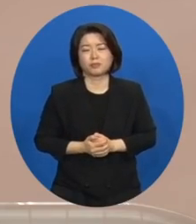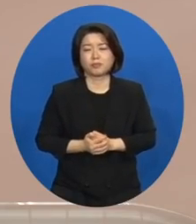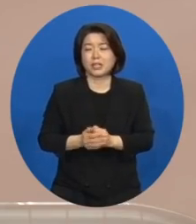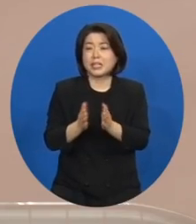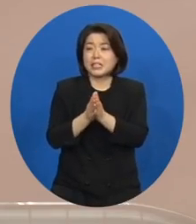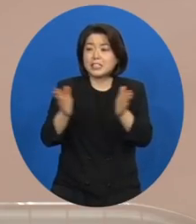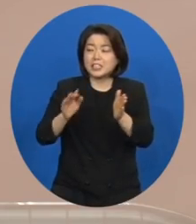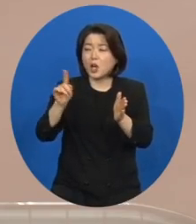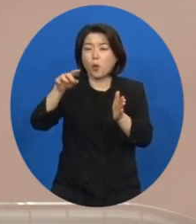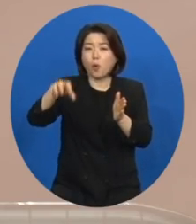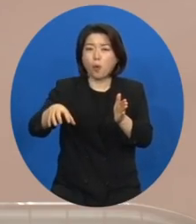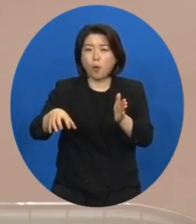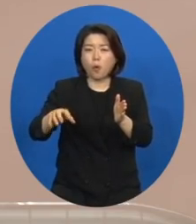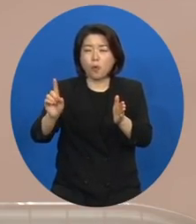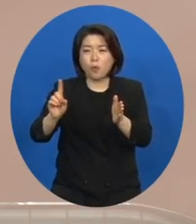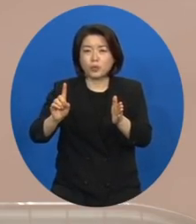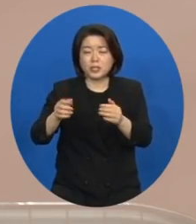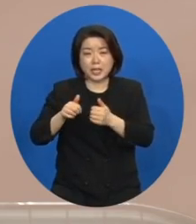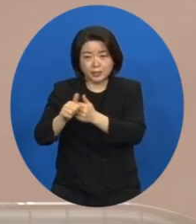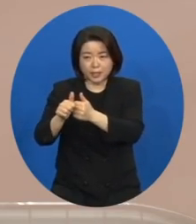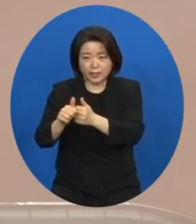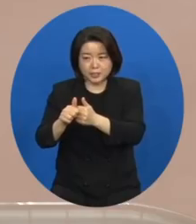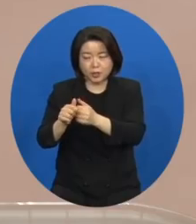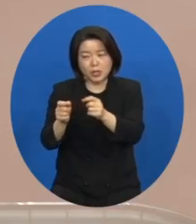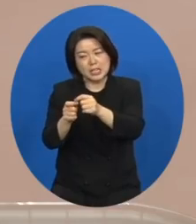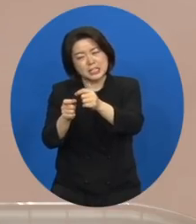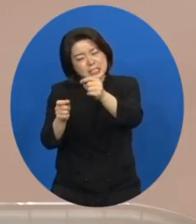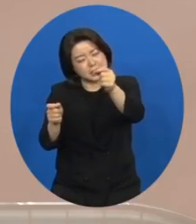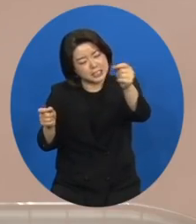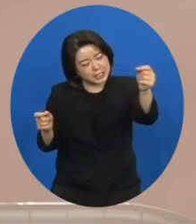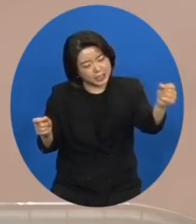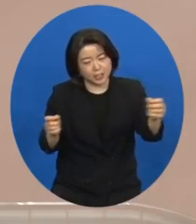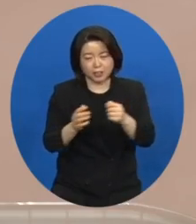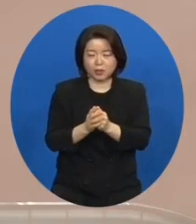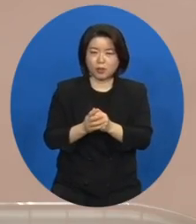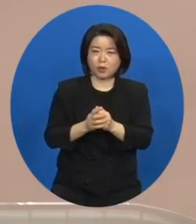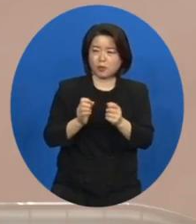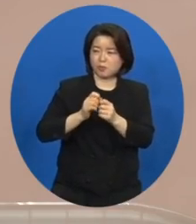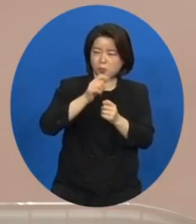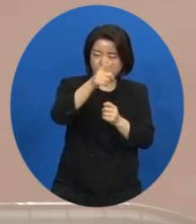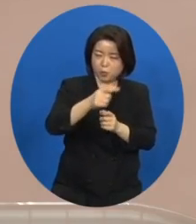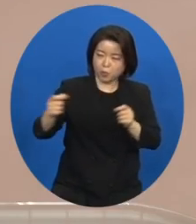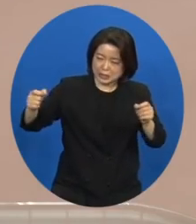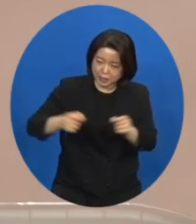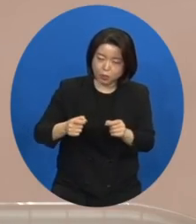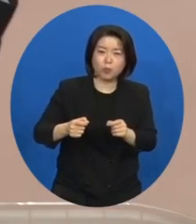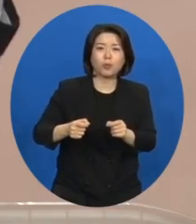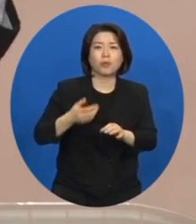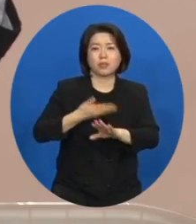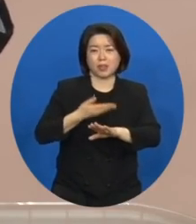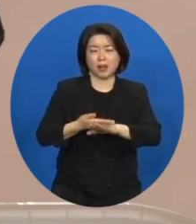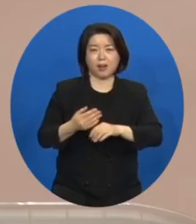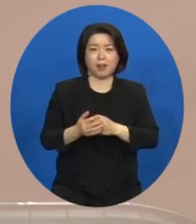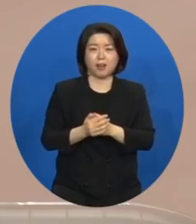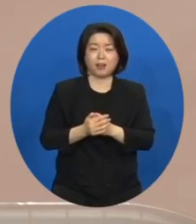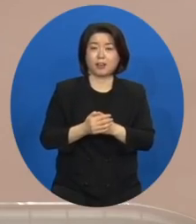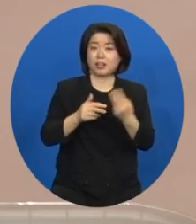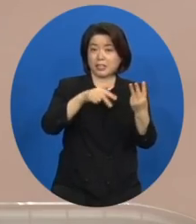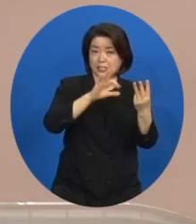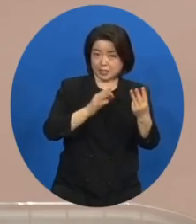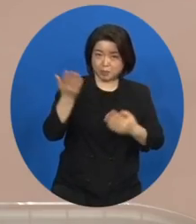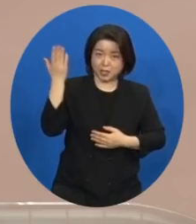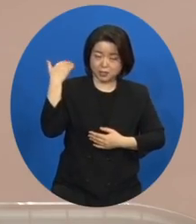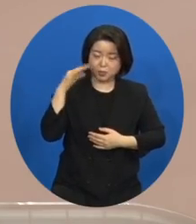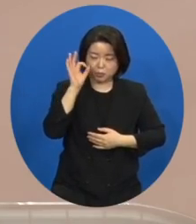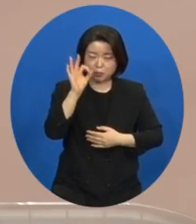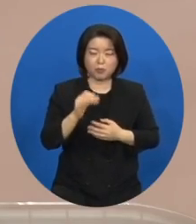출발을 어디냐에 따라서 이게 짧은 길이 될 수도 있고 먼 길이 될 수도 있어요 3 단관 버버리가 지난주에 살펴 봤죠 예수님이